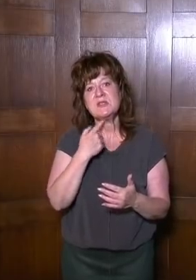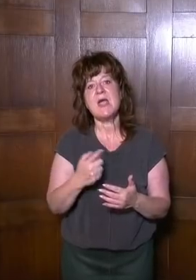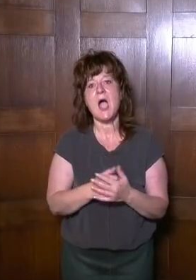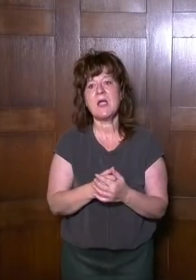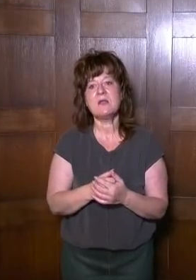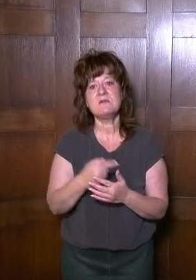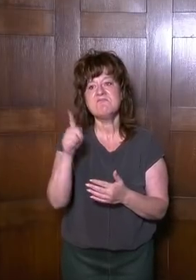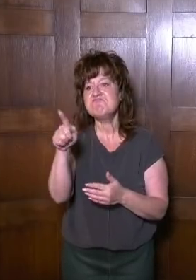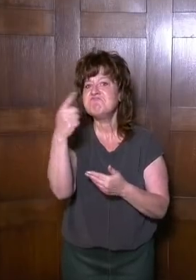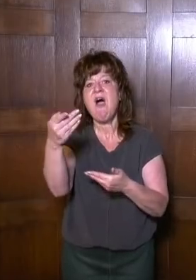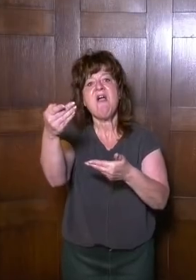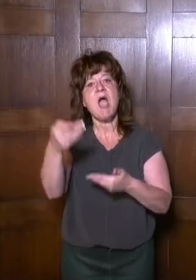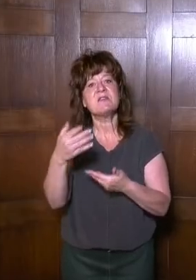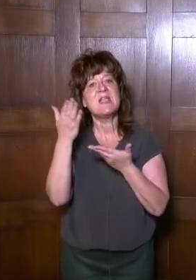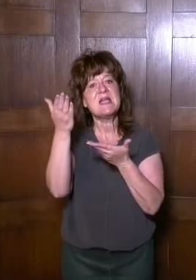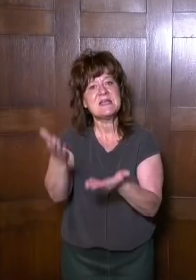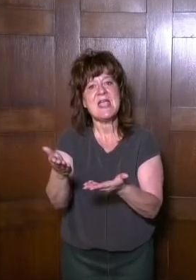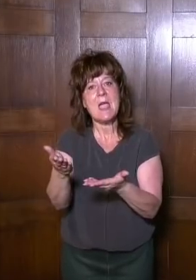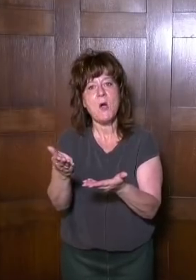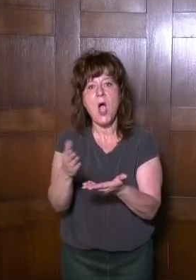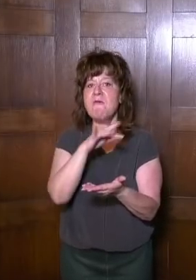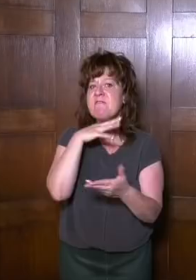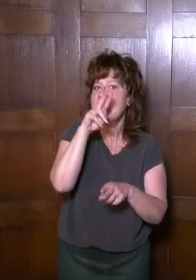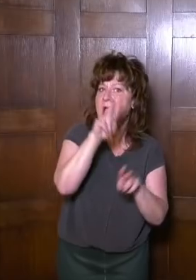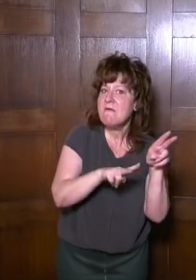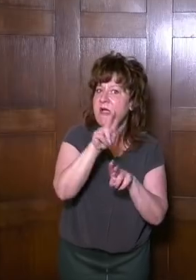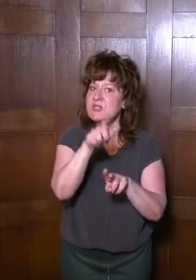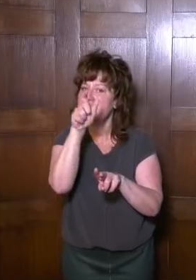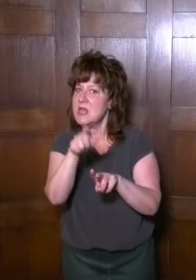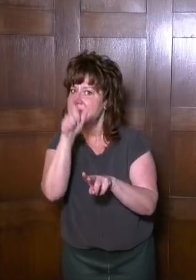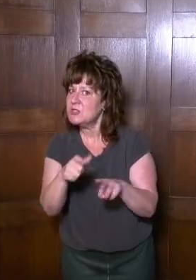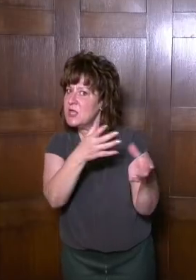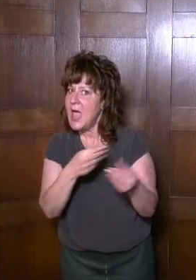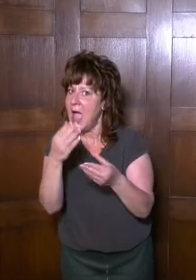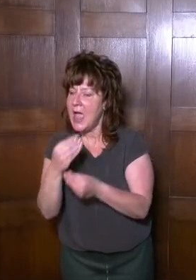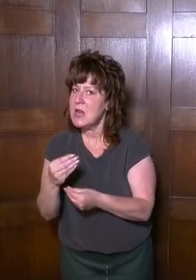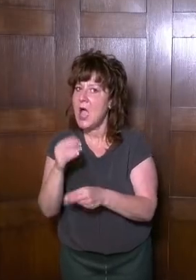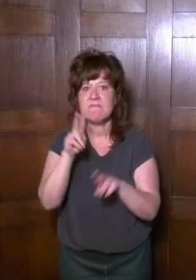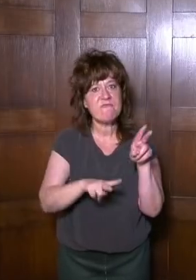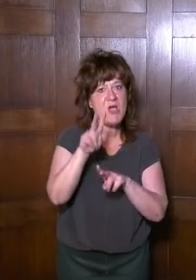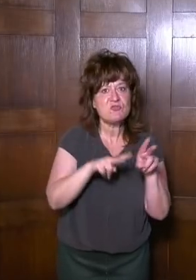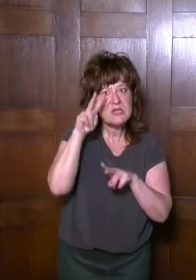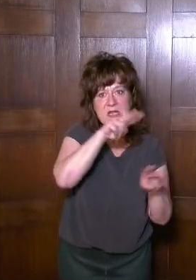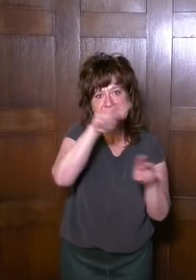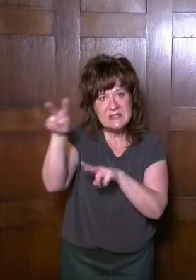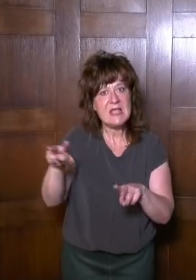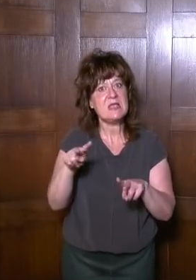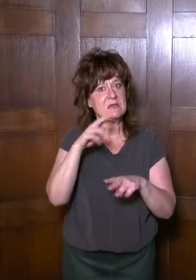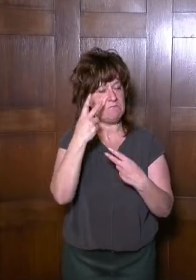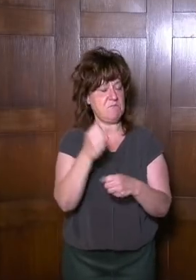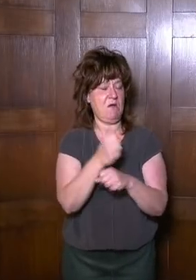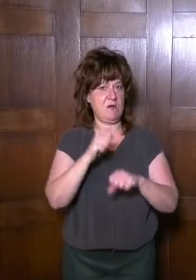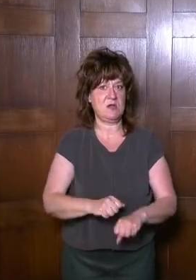Gastgeber gelungen ist, doch eine sehr breite Runde zustande zu bringen durch die Einladungen, sodass natürlich nicht